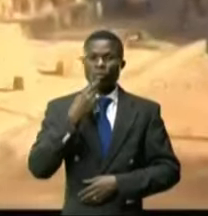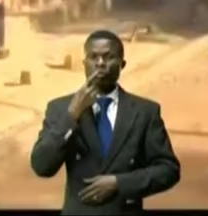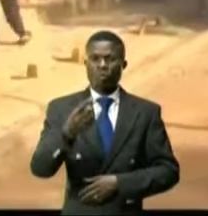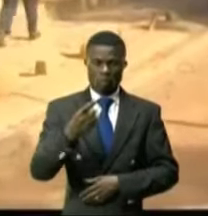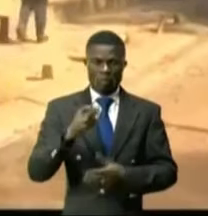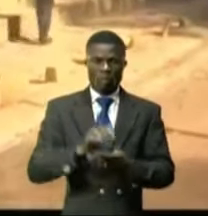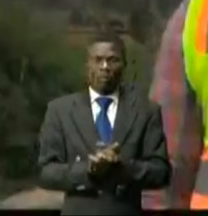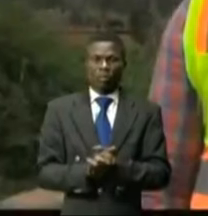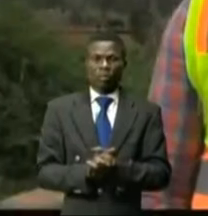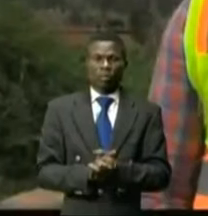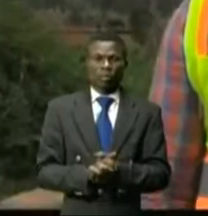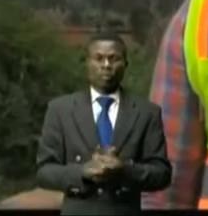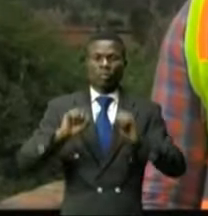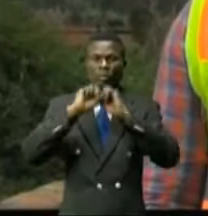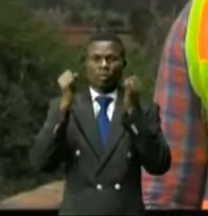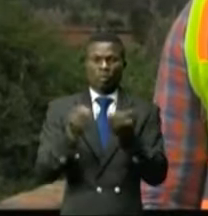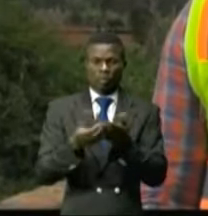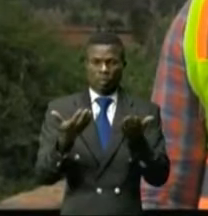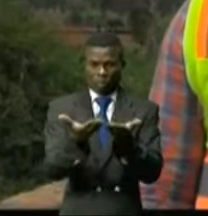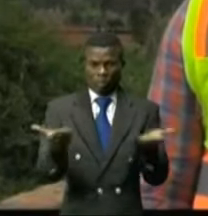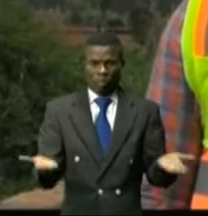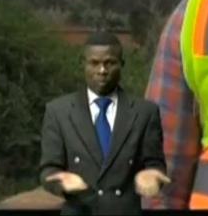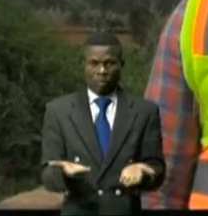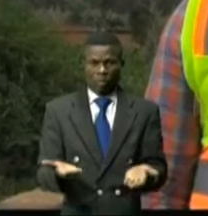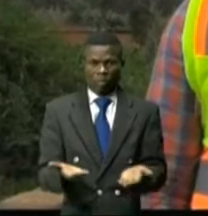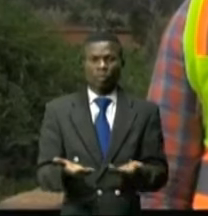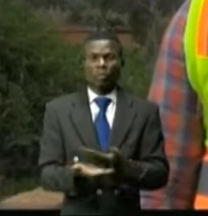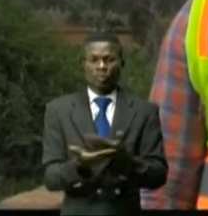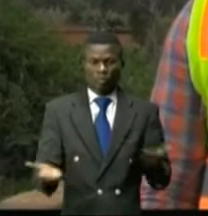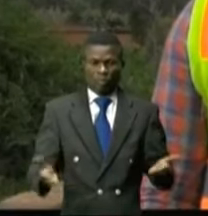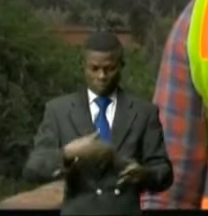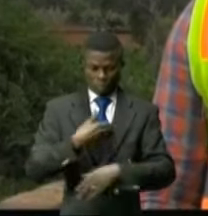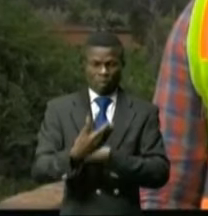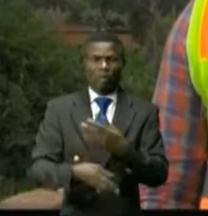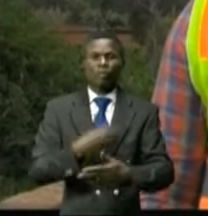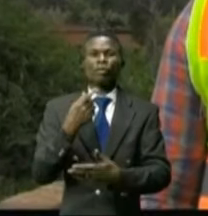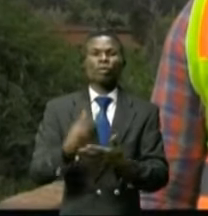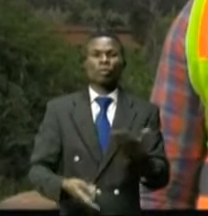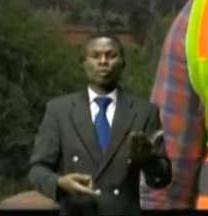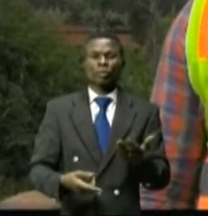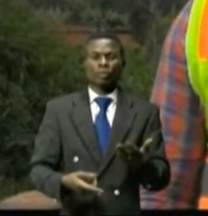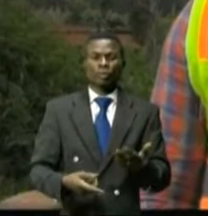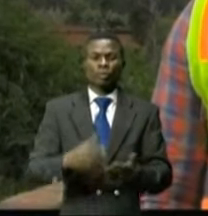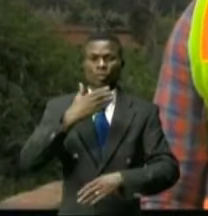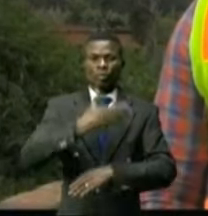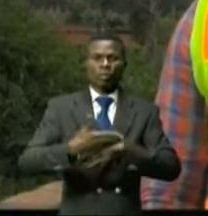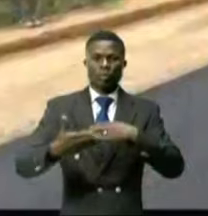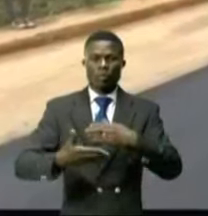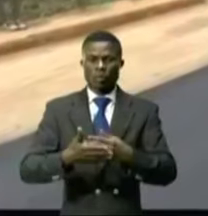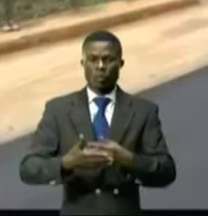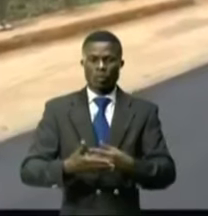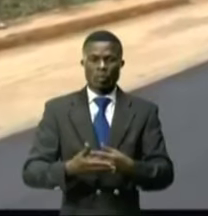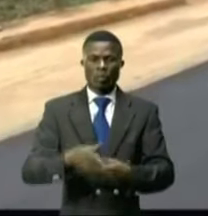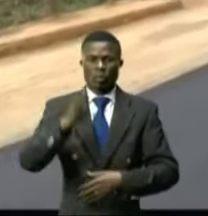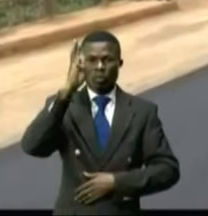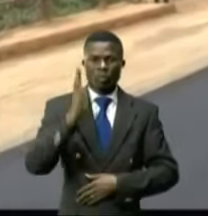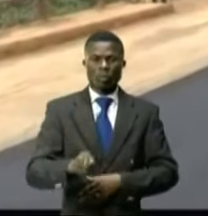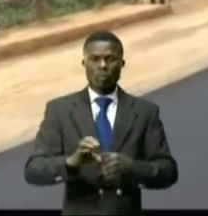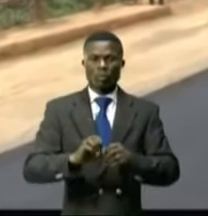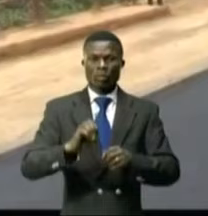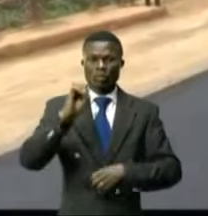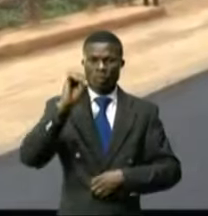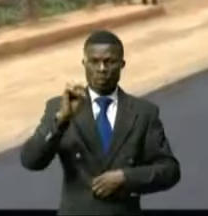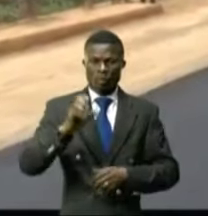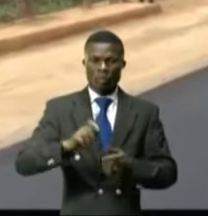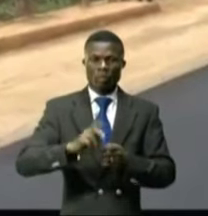de la SOCOC. Oui, ici nous sommes en train de poser la couche d'enrobé sur les 450 mètres